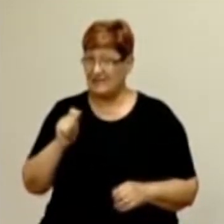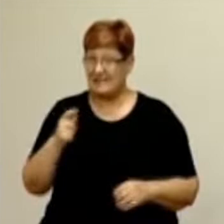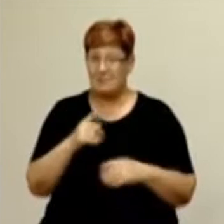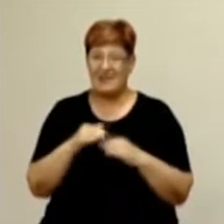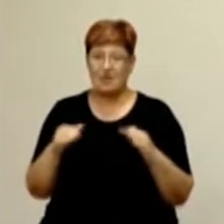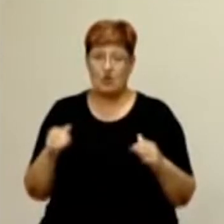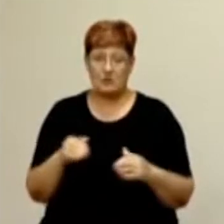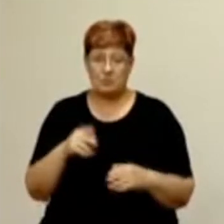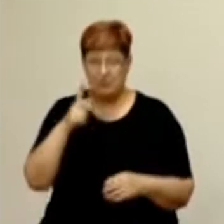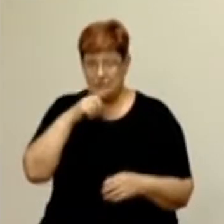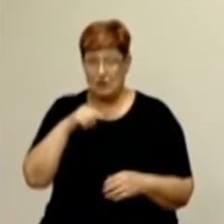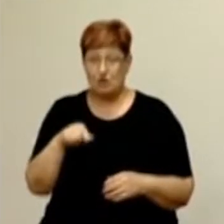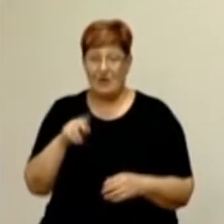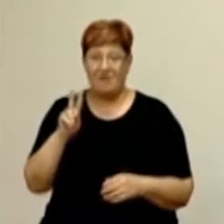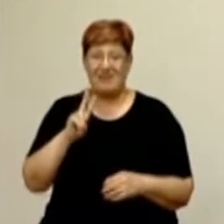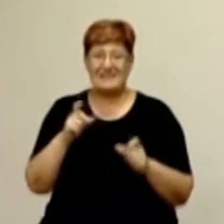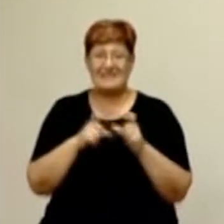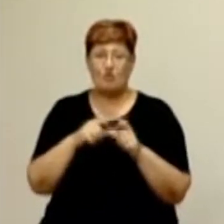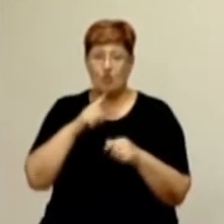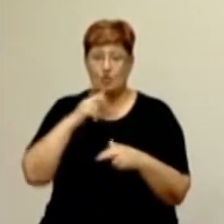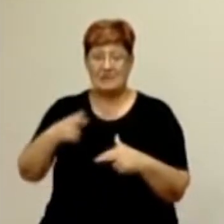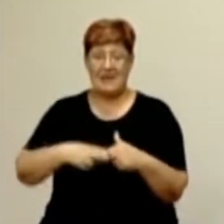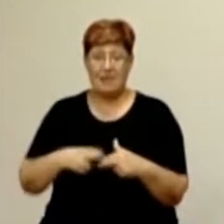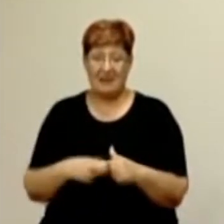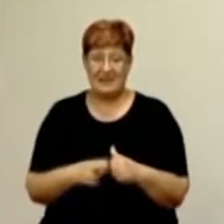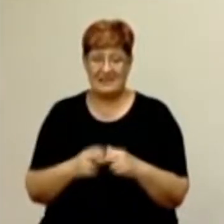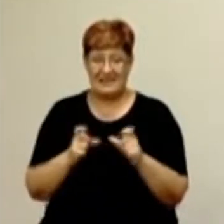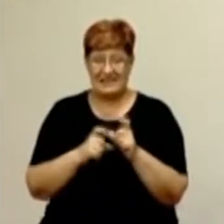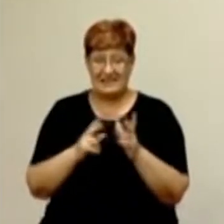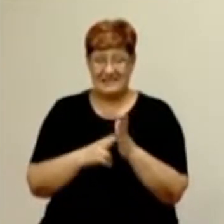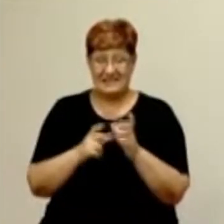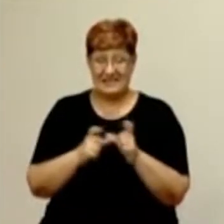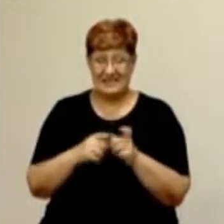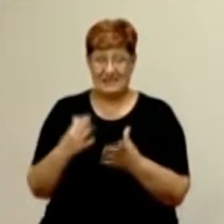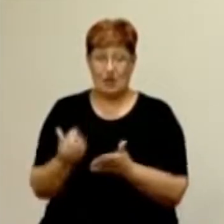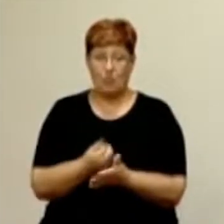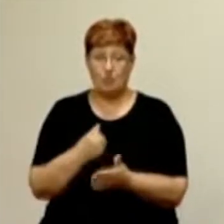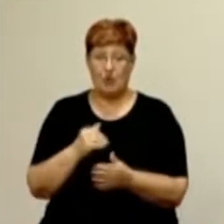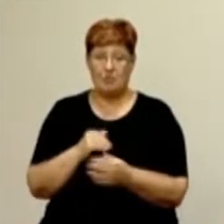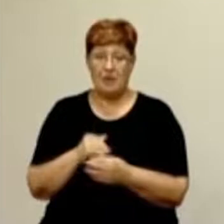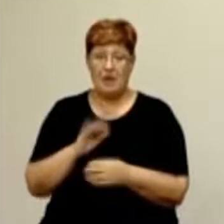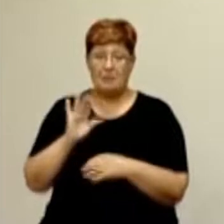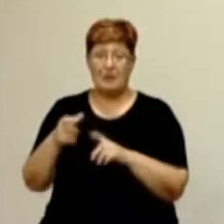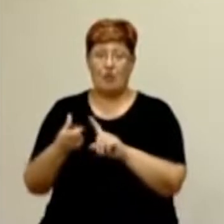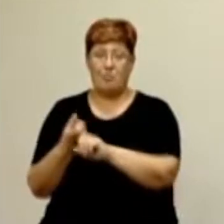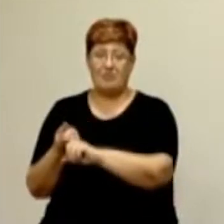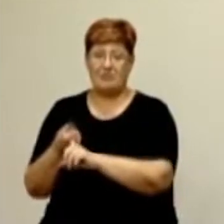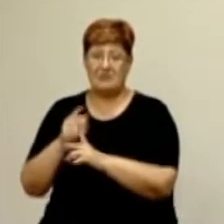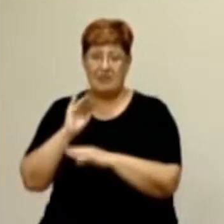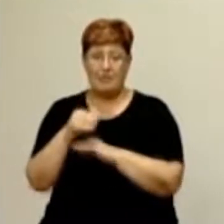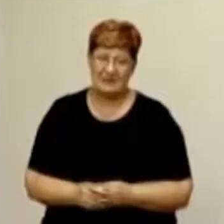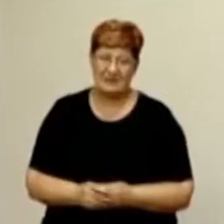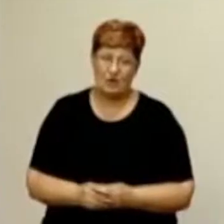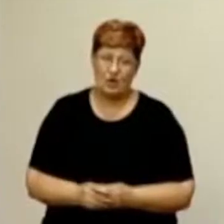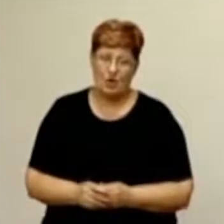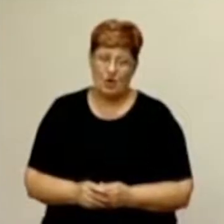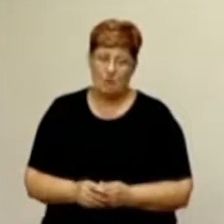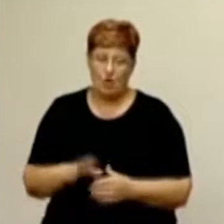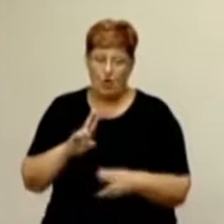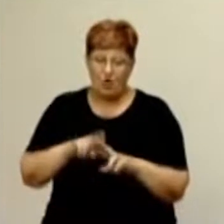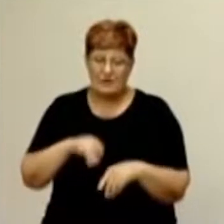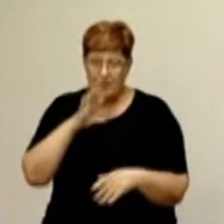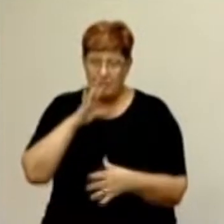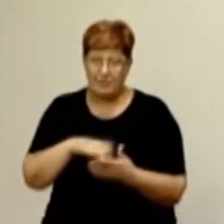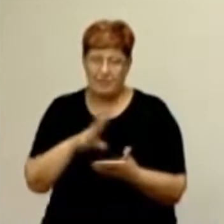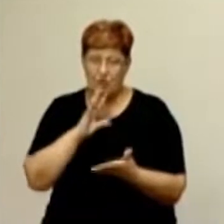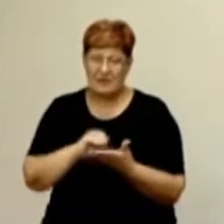a to je laž, jer je Vladan Stefanović, koji je upravo blizak Srpskoj naprednoj stranci, dobio preko povezanih firmi preko 2 miliona dinara.